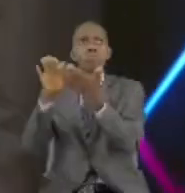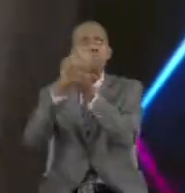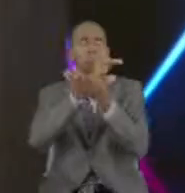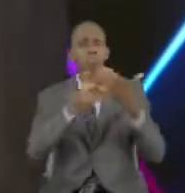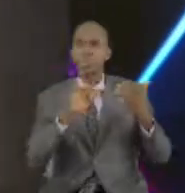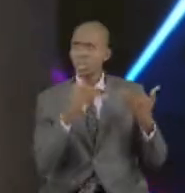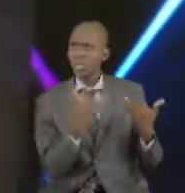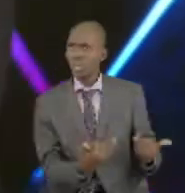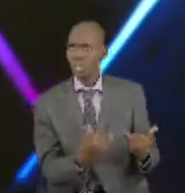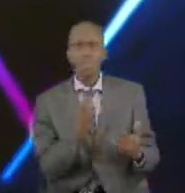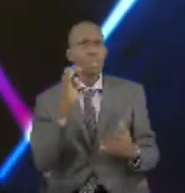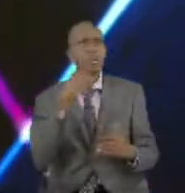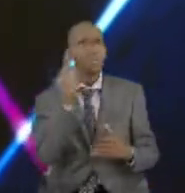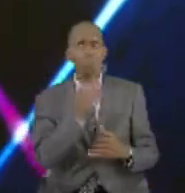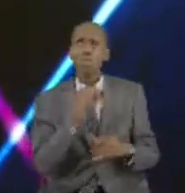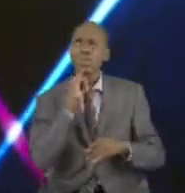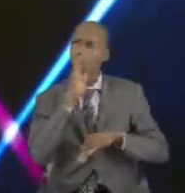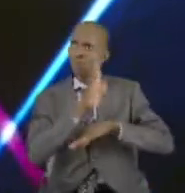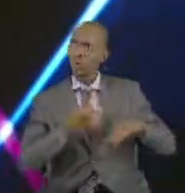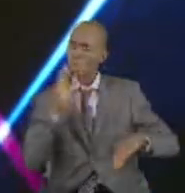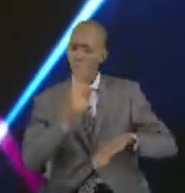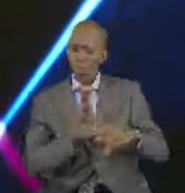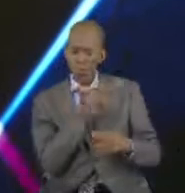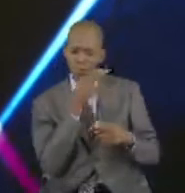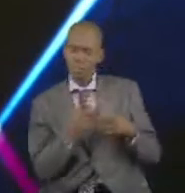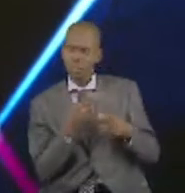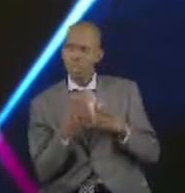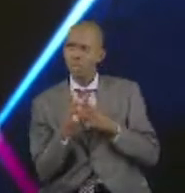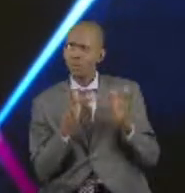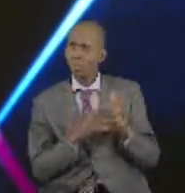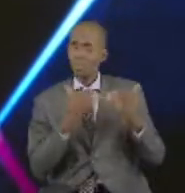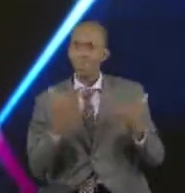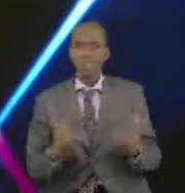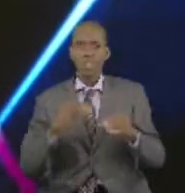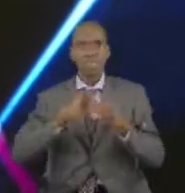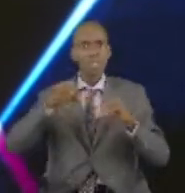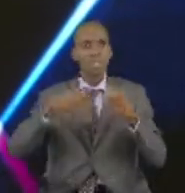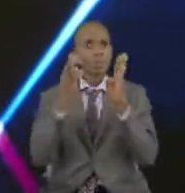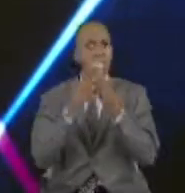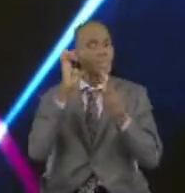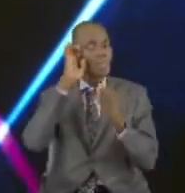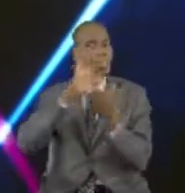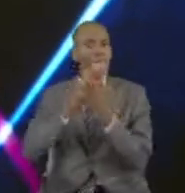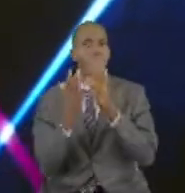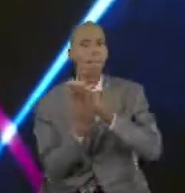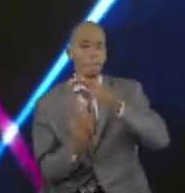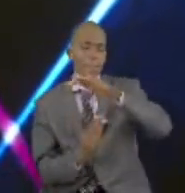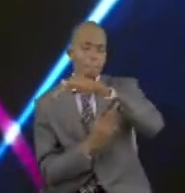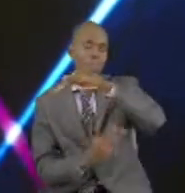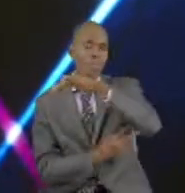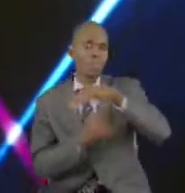jérusalem ce qui vaut qu'un seul nom et n'est-il pas venu ici pour les amener liés